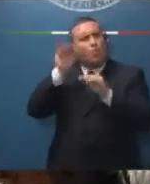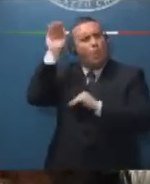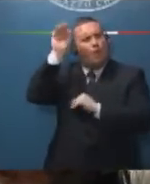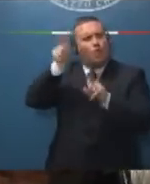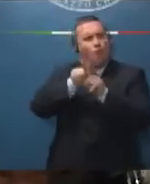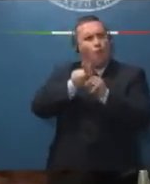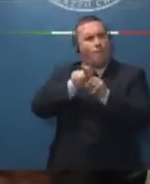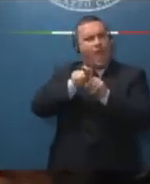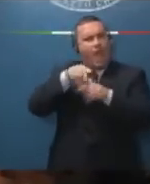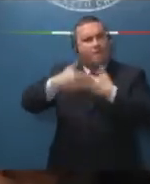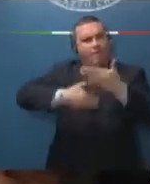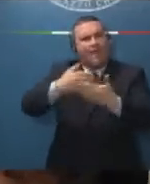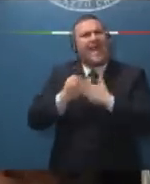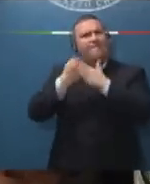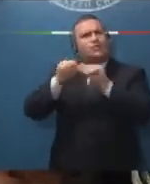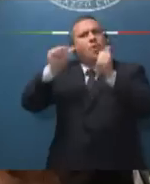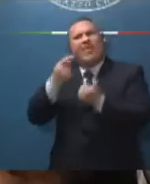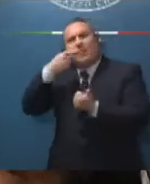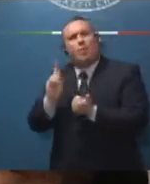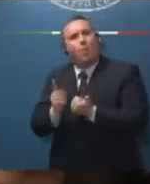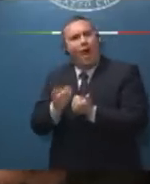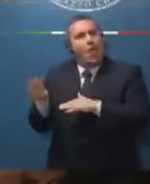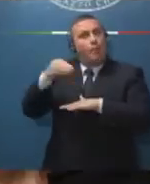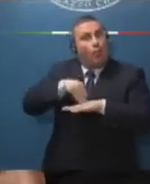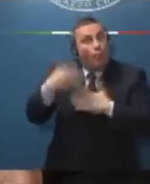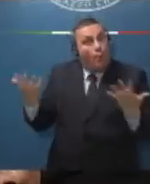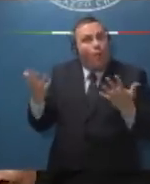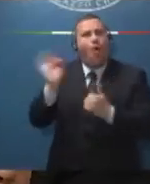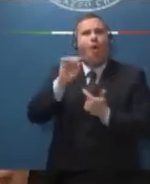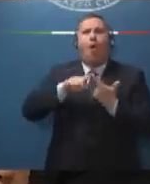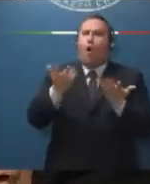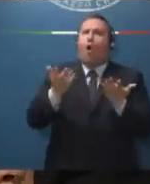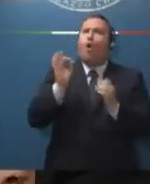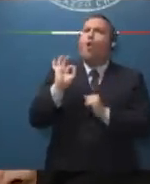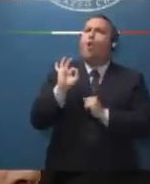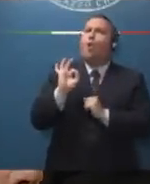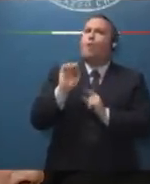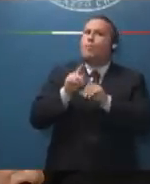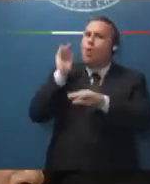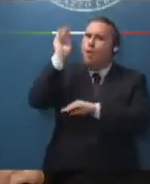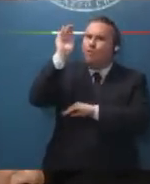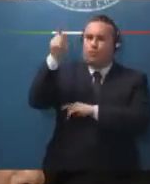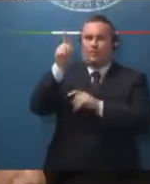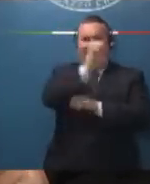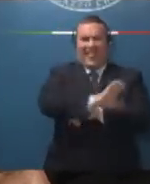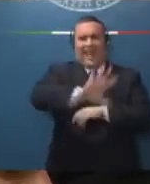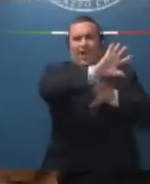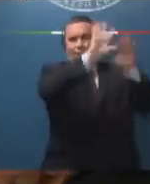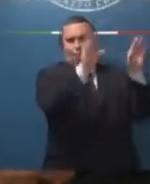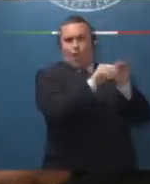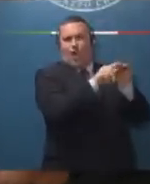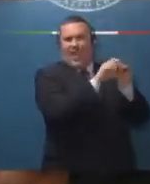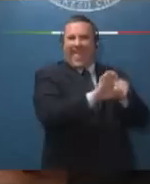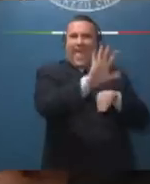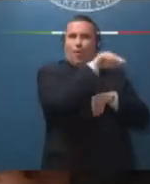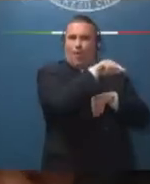a stretto giro sono eventuali rafforzamento in particolare per quanto riguarda la candidatura per l'ingresso dell'Unione Europea se avete immaginato